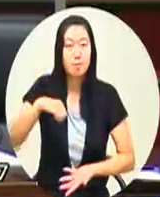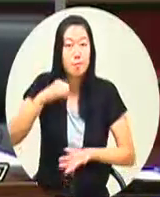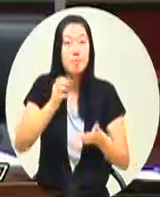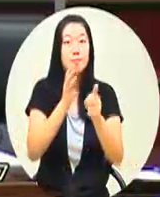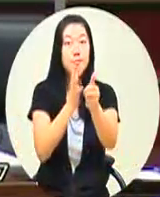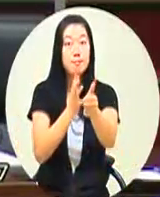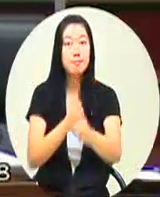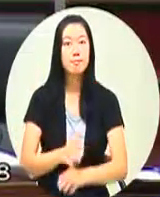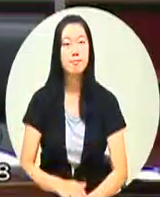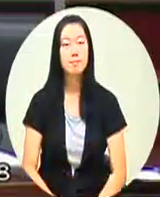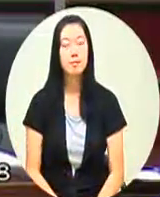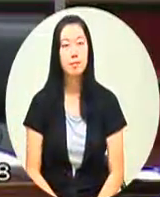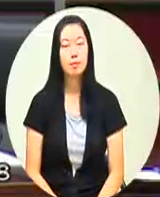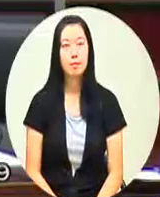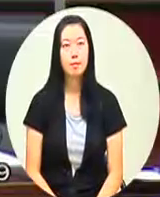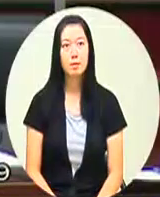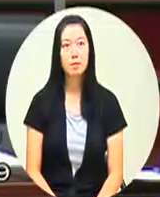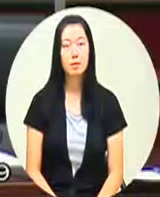关系。